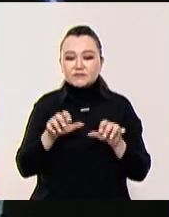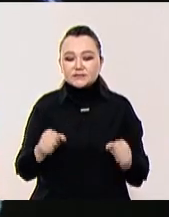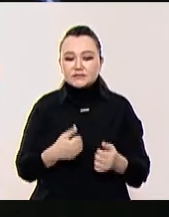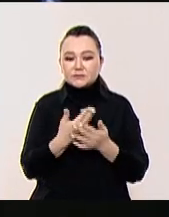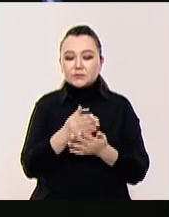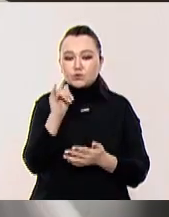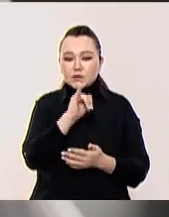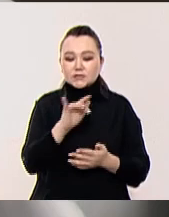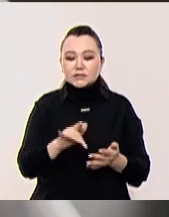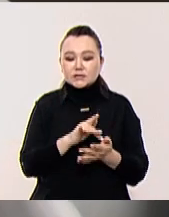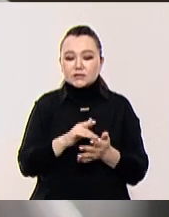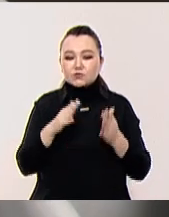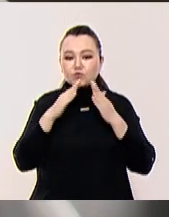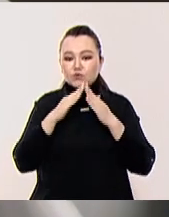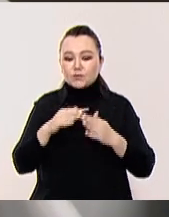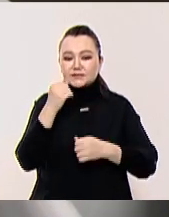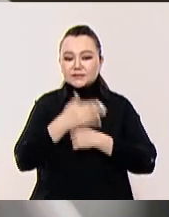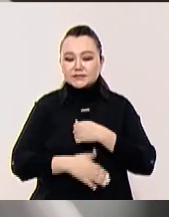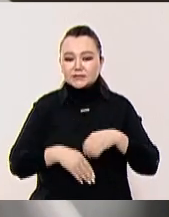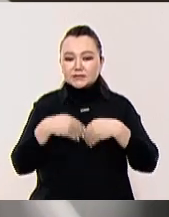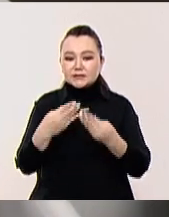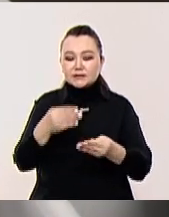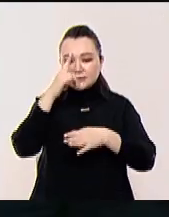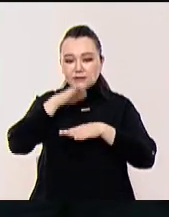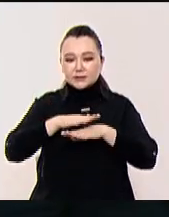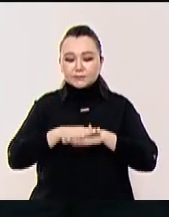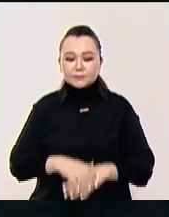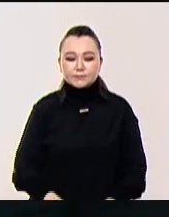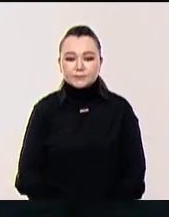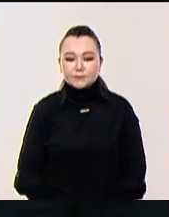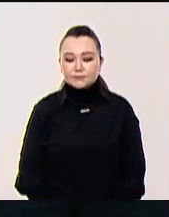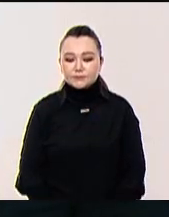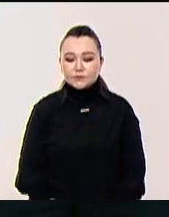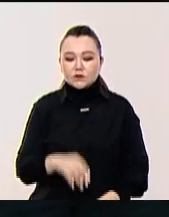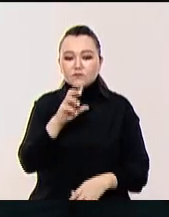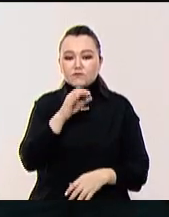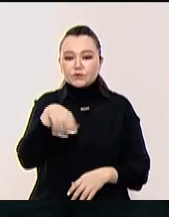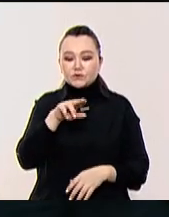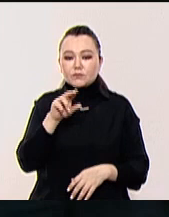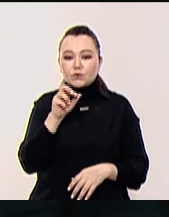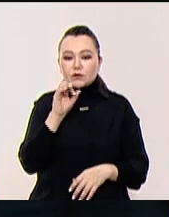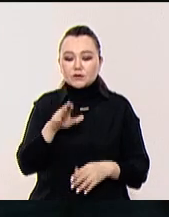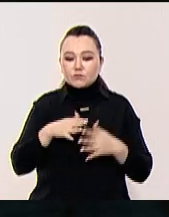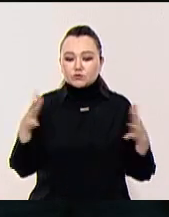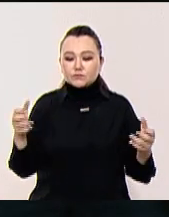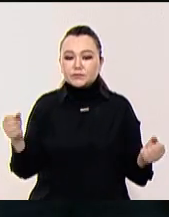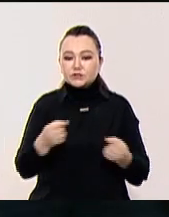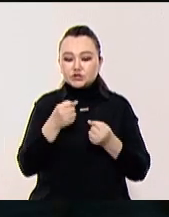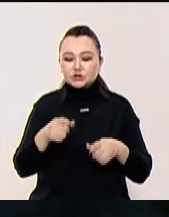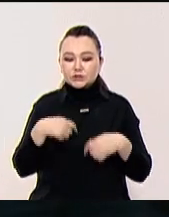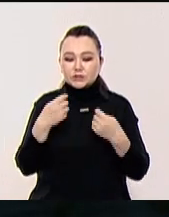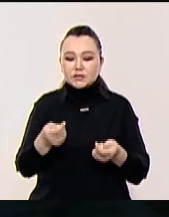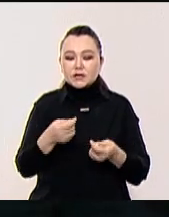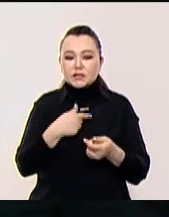примеру, в Уральске помещение под центр выделил акимат. Фонд Булата Утимуратова большую поддержку оказал. Совместно с ними